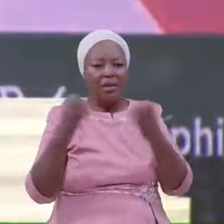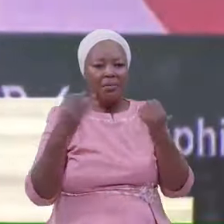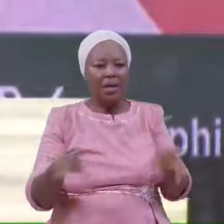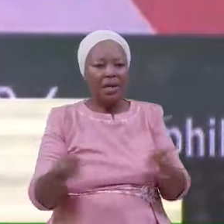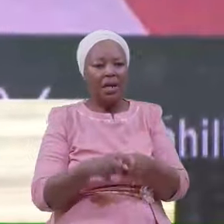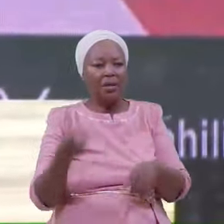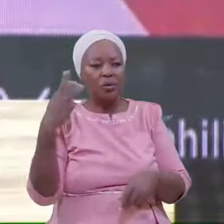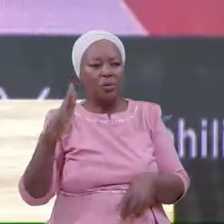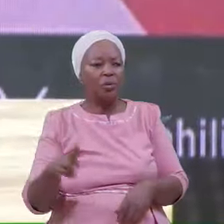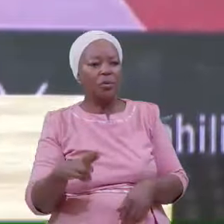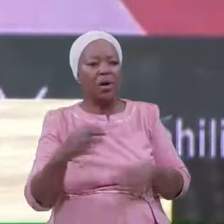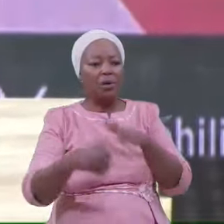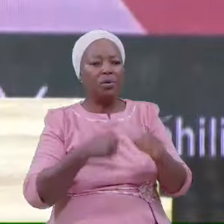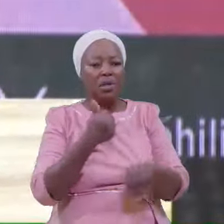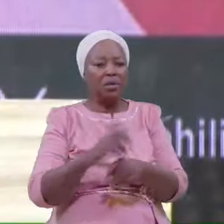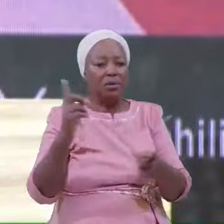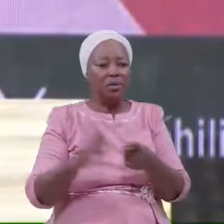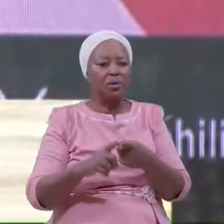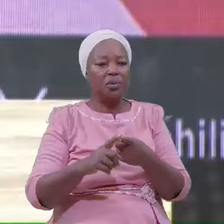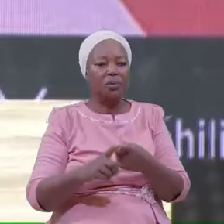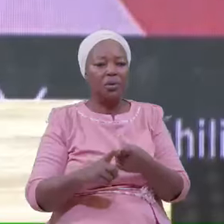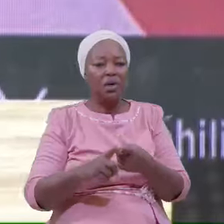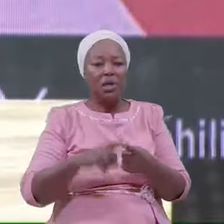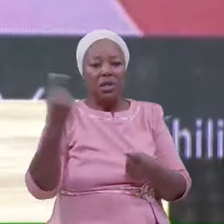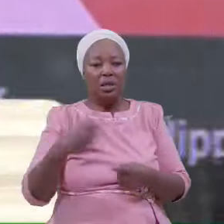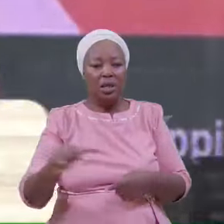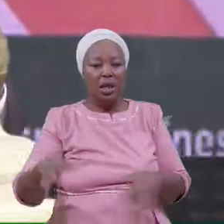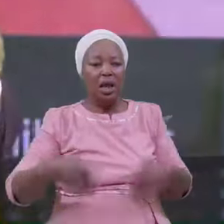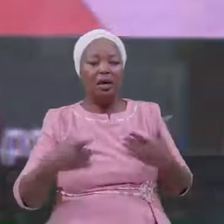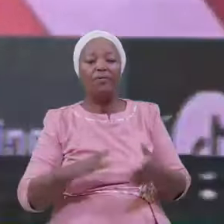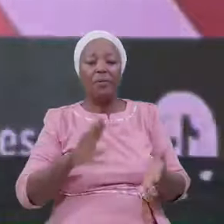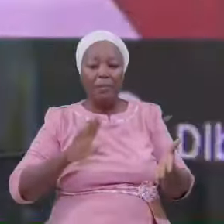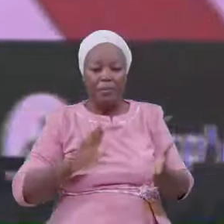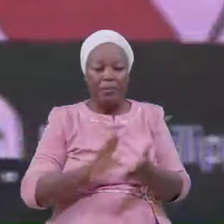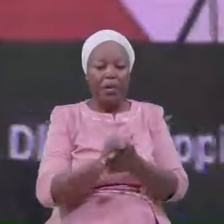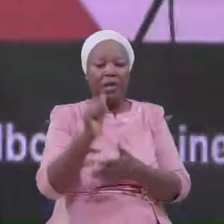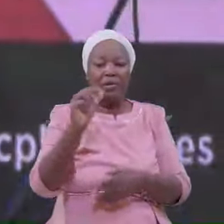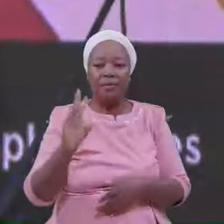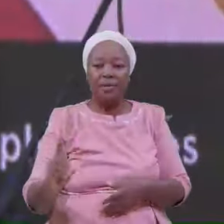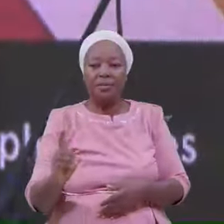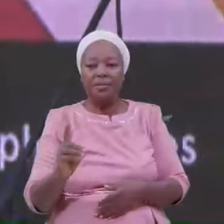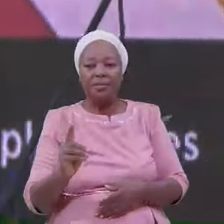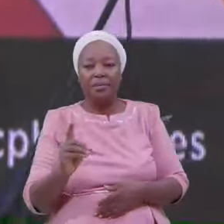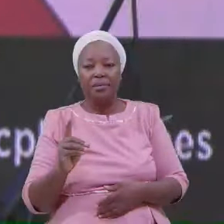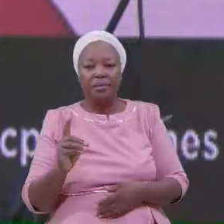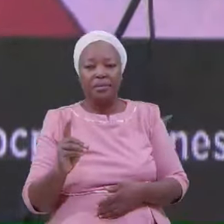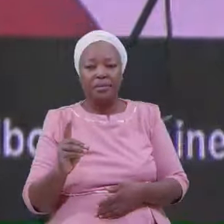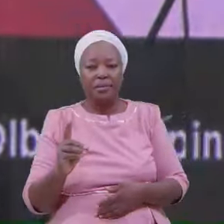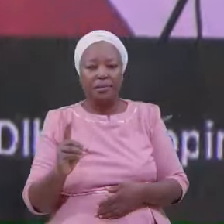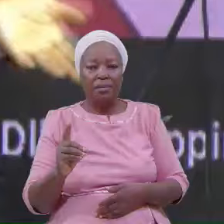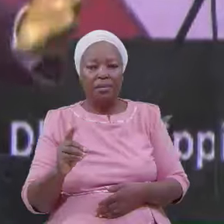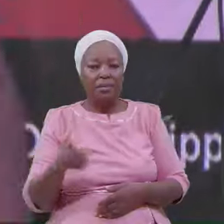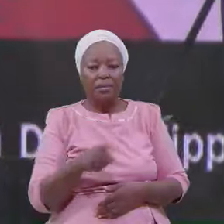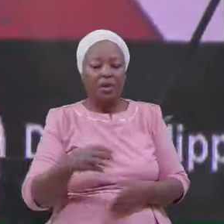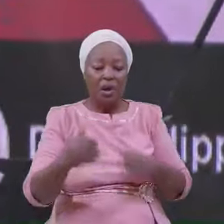eternal life believed. At ang lahat ng mga nanampalataya sa Kanya ay